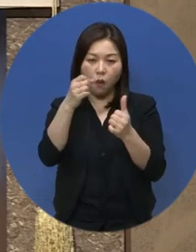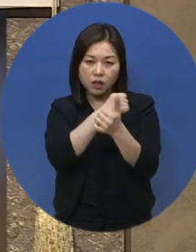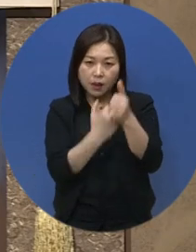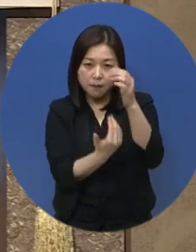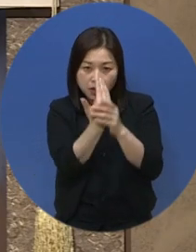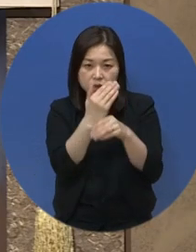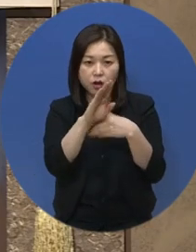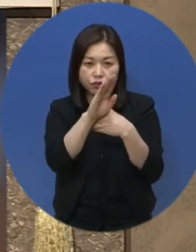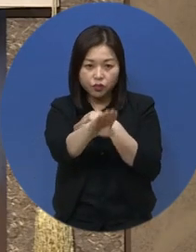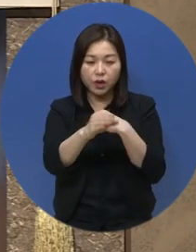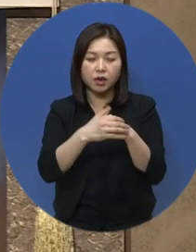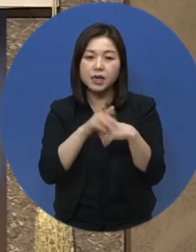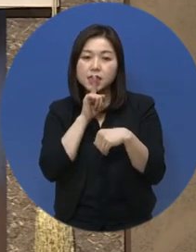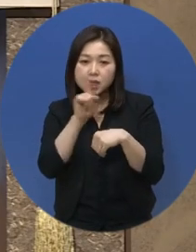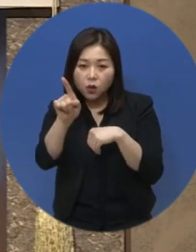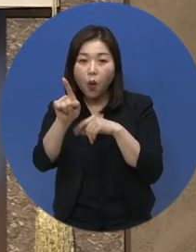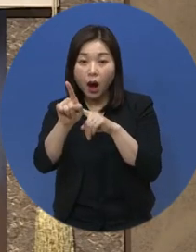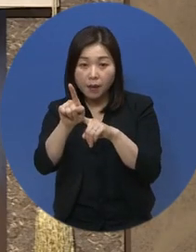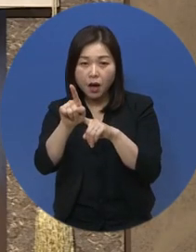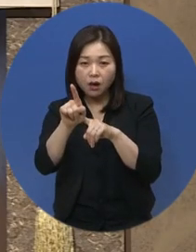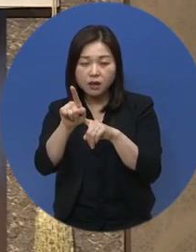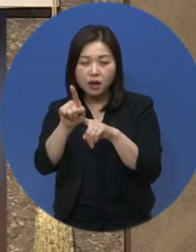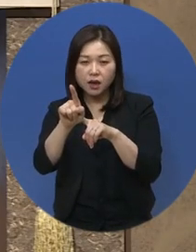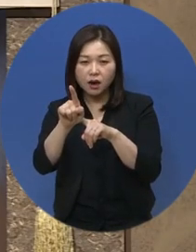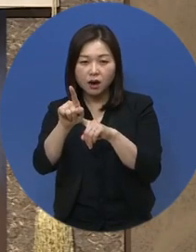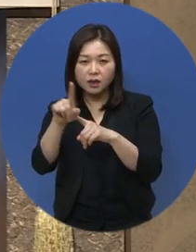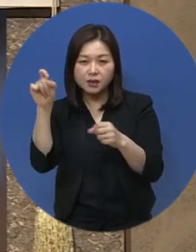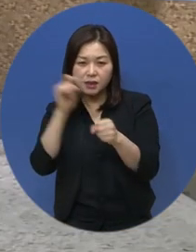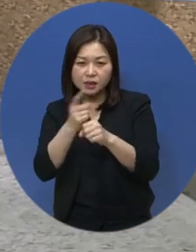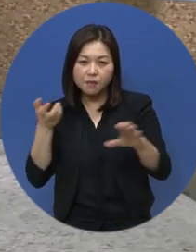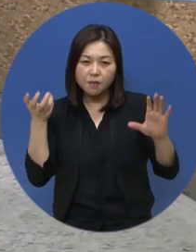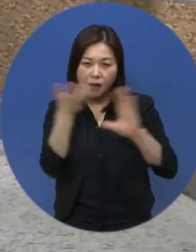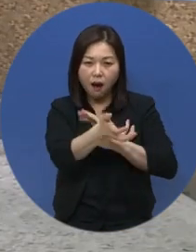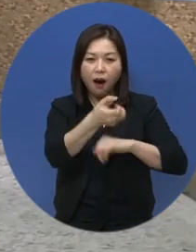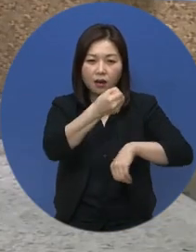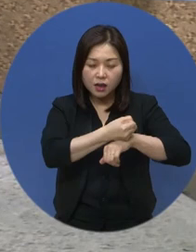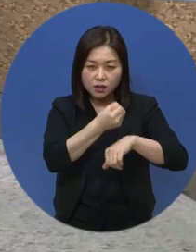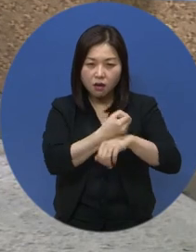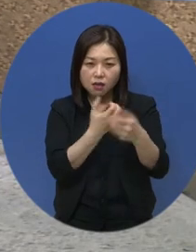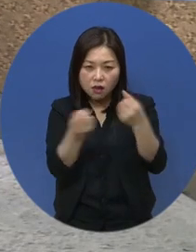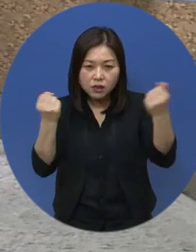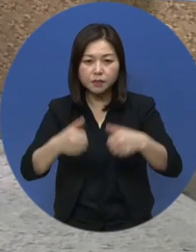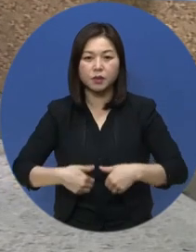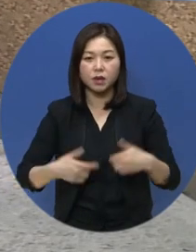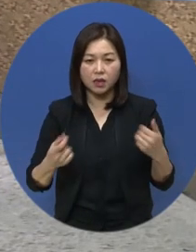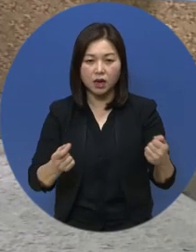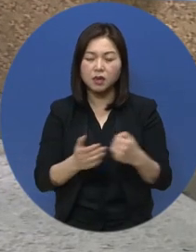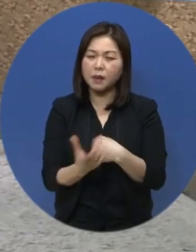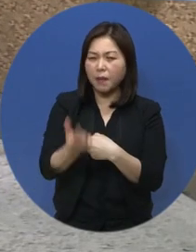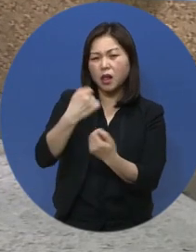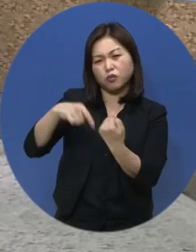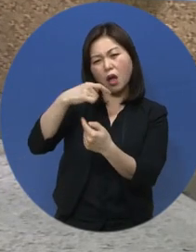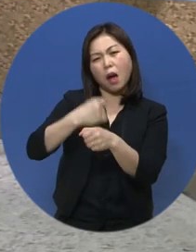즉시 신고하면 출동해서 격리해야 된다. 이런 내용들도 있거든요. 네. 그게 일찌감치 됐었더라면 참 좋았을 텐데. 그렇죠. 체계적으로 만들어지고